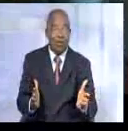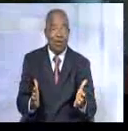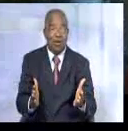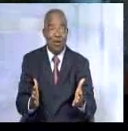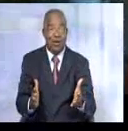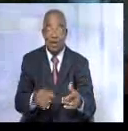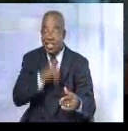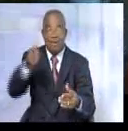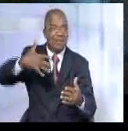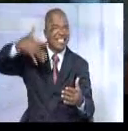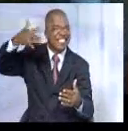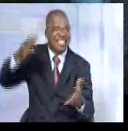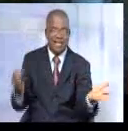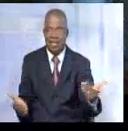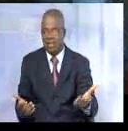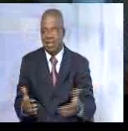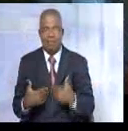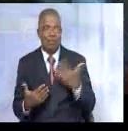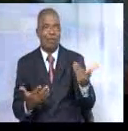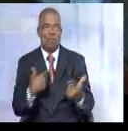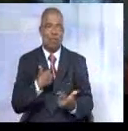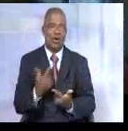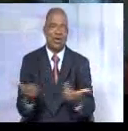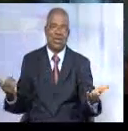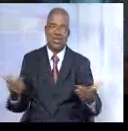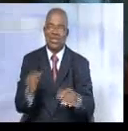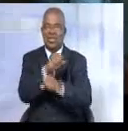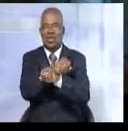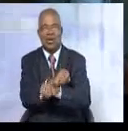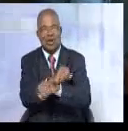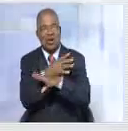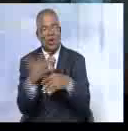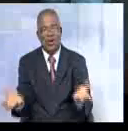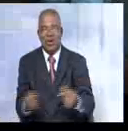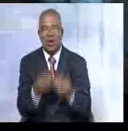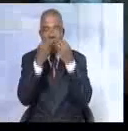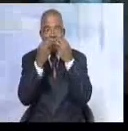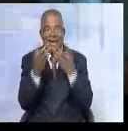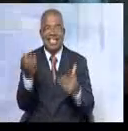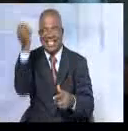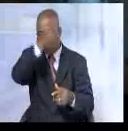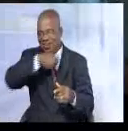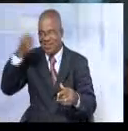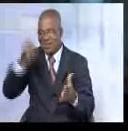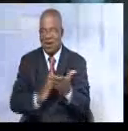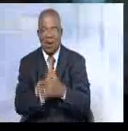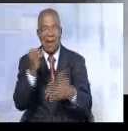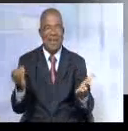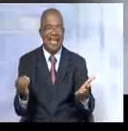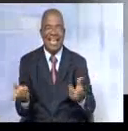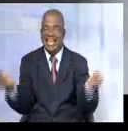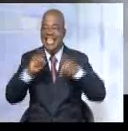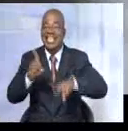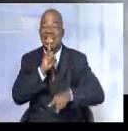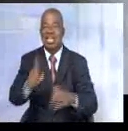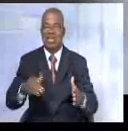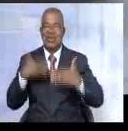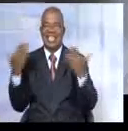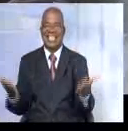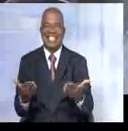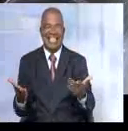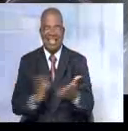J'ai toujours été habitué aux plats culinaires africains. En tout cas, je m'y plais normalement. Pour preuve, vous voyez